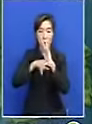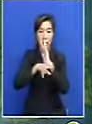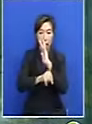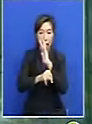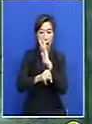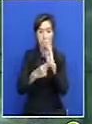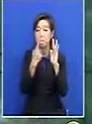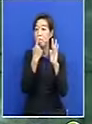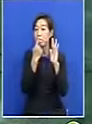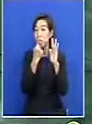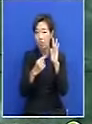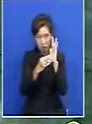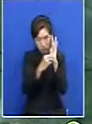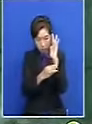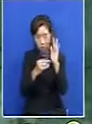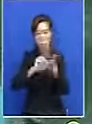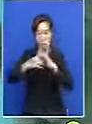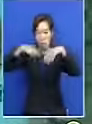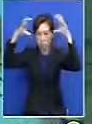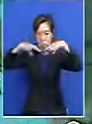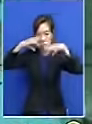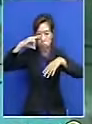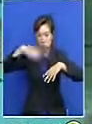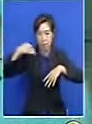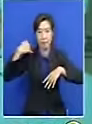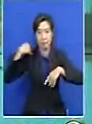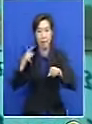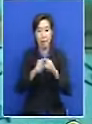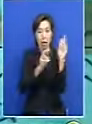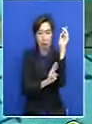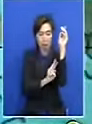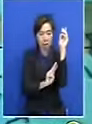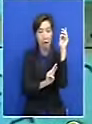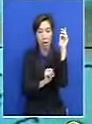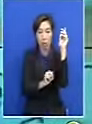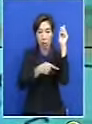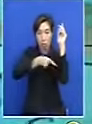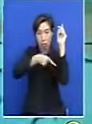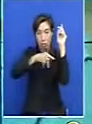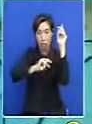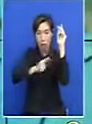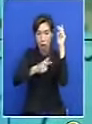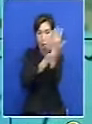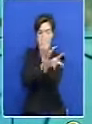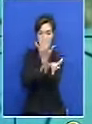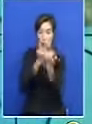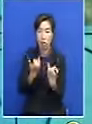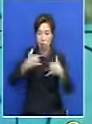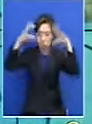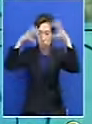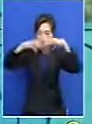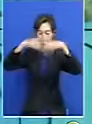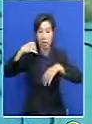ดครับพื้นที่สีแดงหมายถึงฝนที่จะตกลงมาอย่างหนักนะครับเช่นเดียวกับระนองพังงาภูเก็ตครับวันนี้มีโอกาสที่จะเกิดฝนตก